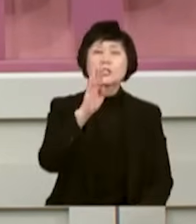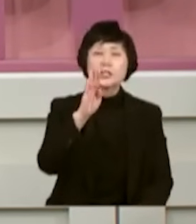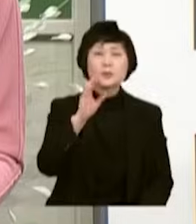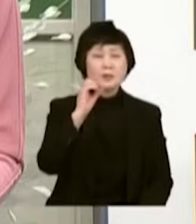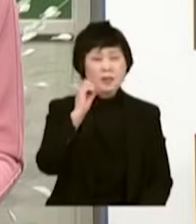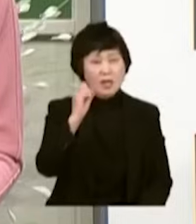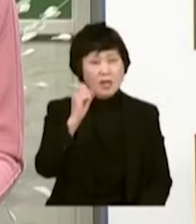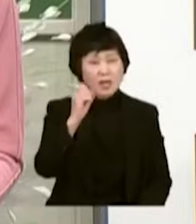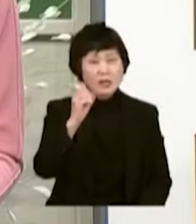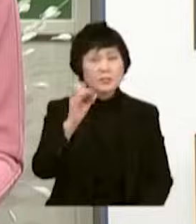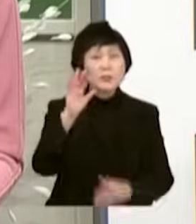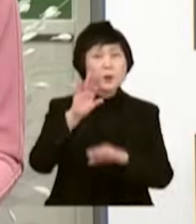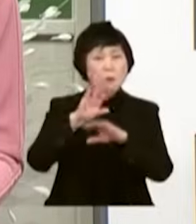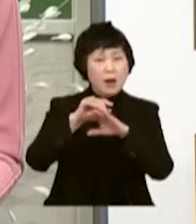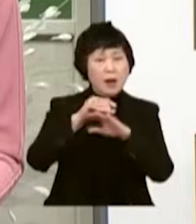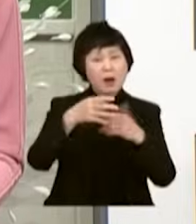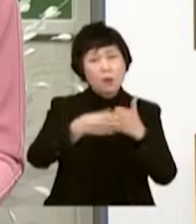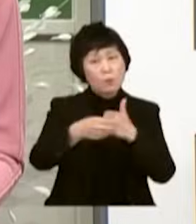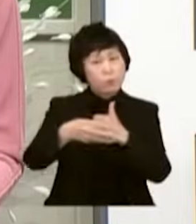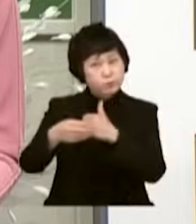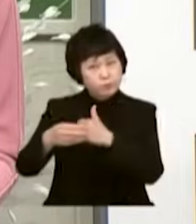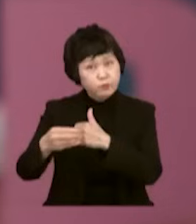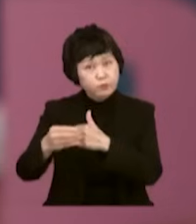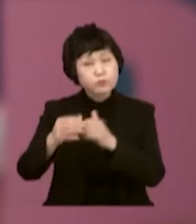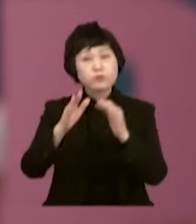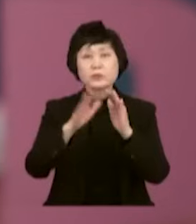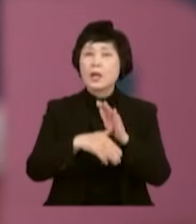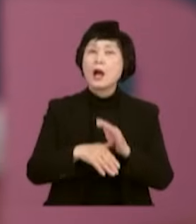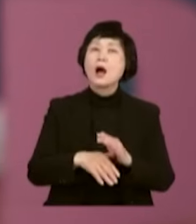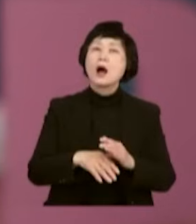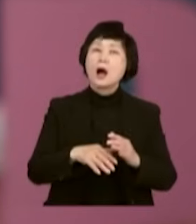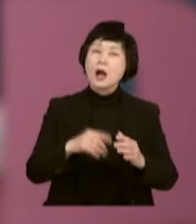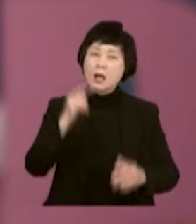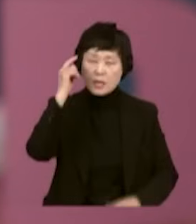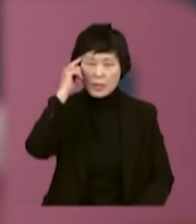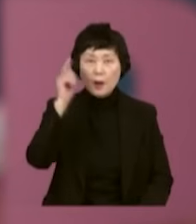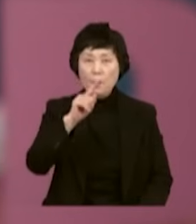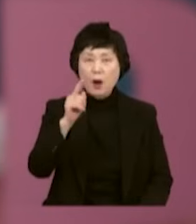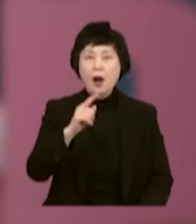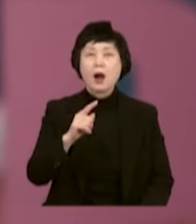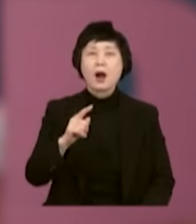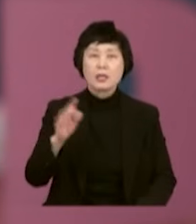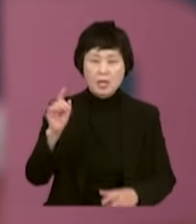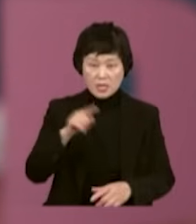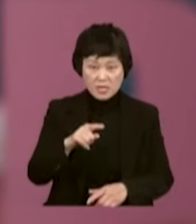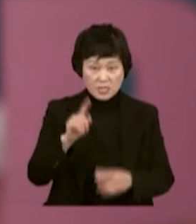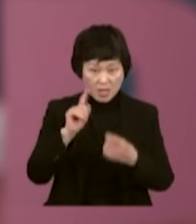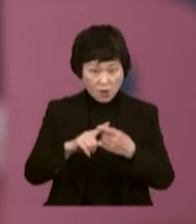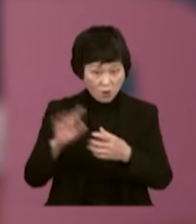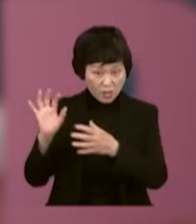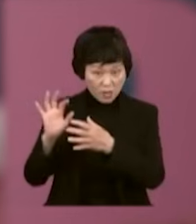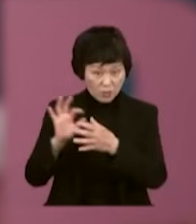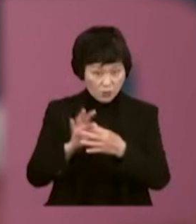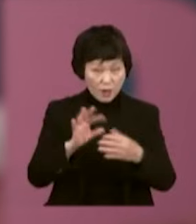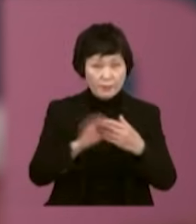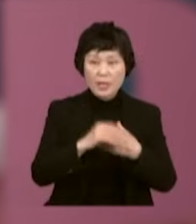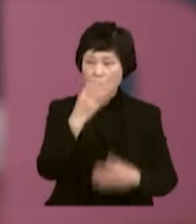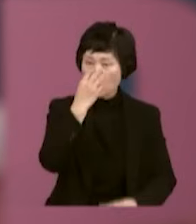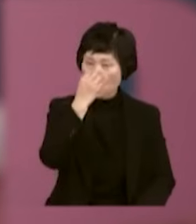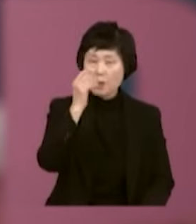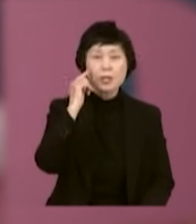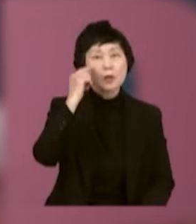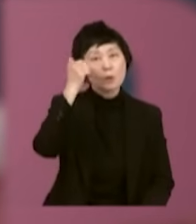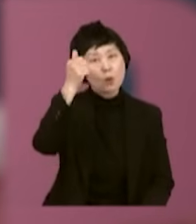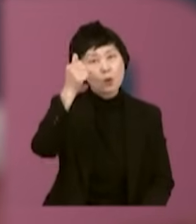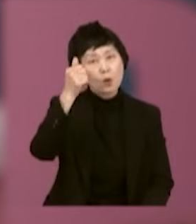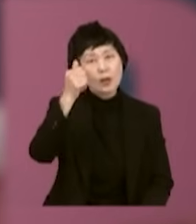수업에서 떠먹고 그러더라고요. 예, 그랬죠. 그래서 그때 내가 아 이러다가 내가 교만한 목사가 되겠다 해서 그때 하나님 예, 예. 내가